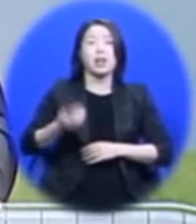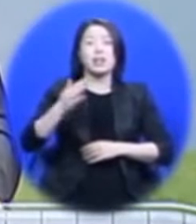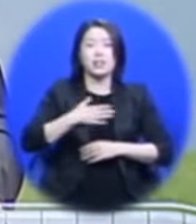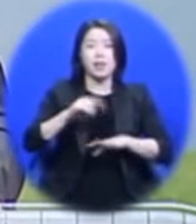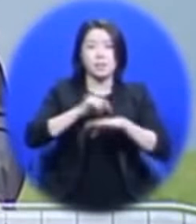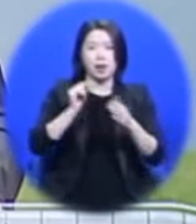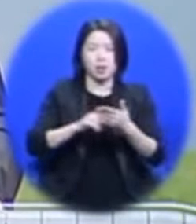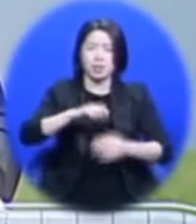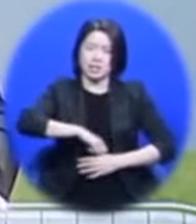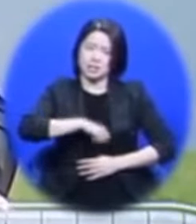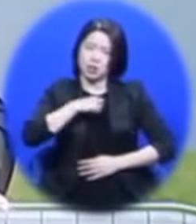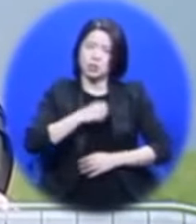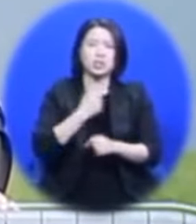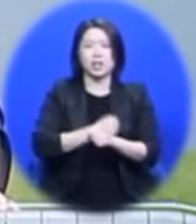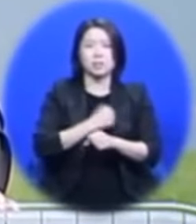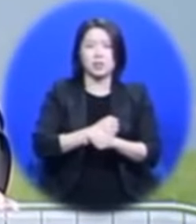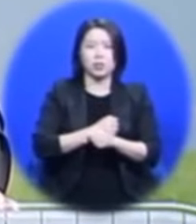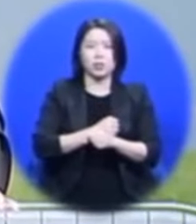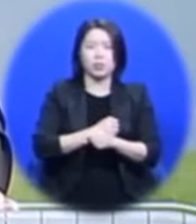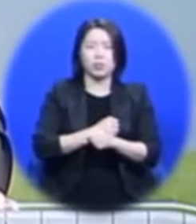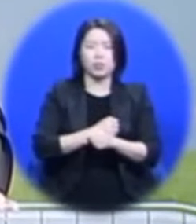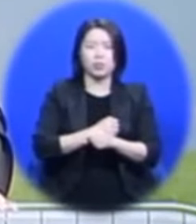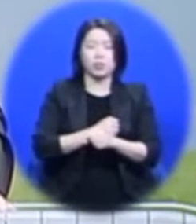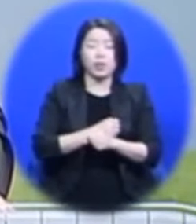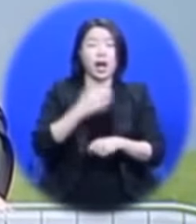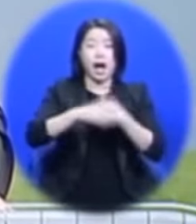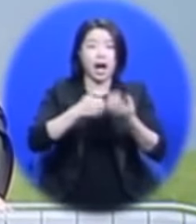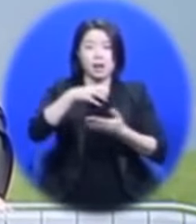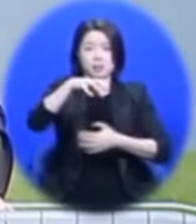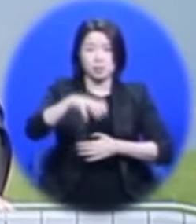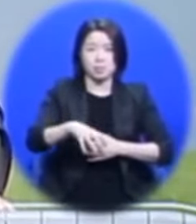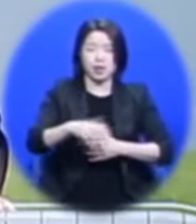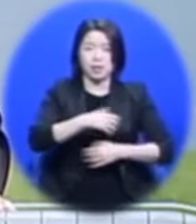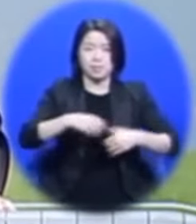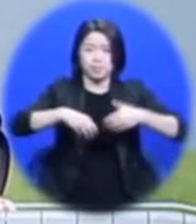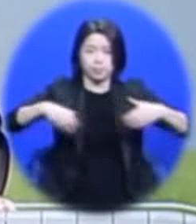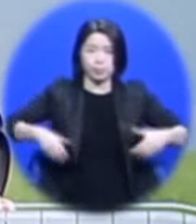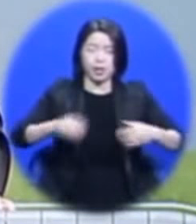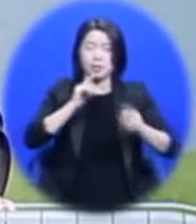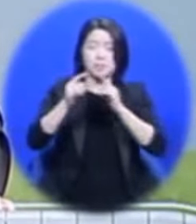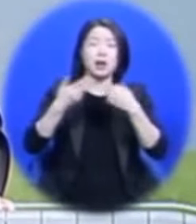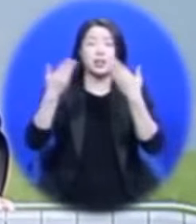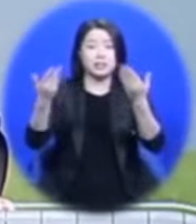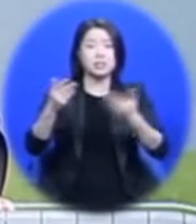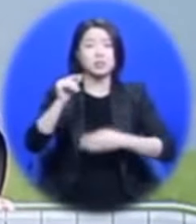마음의 정직함이라고 내가 그렇게 하나님 앞에 담대히 말할 수가 없고